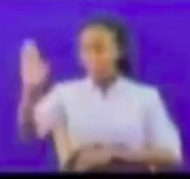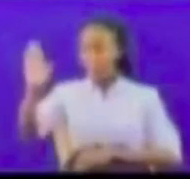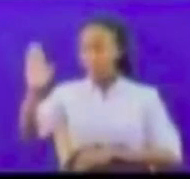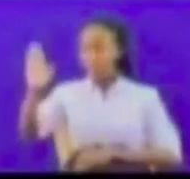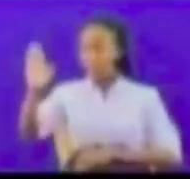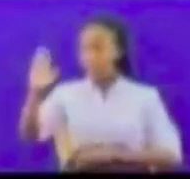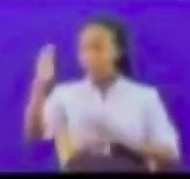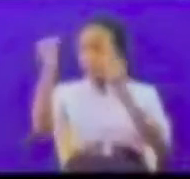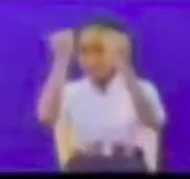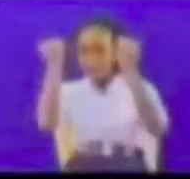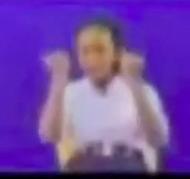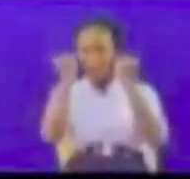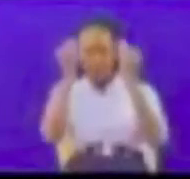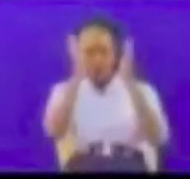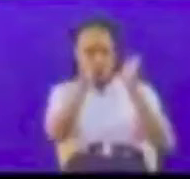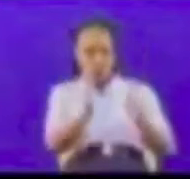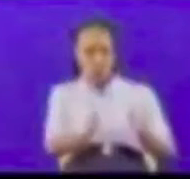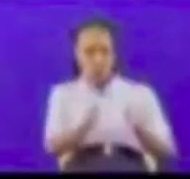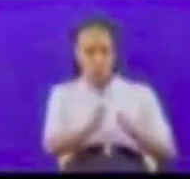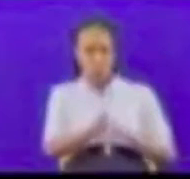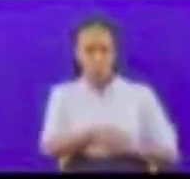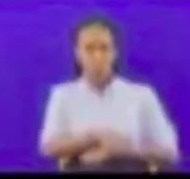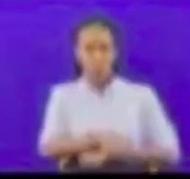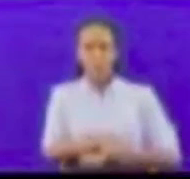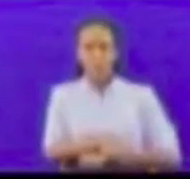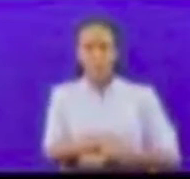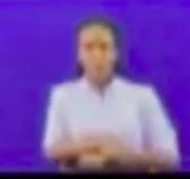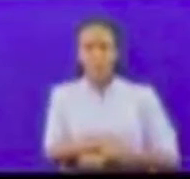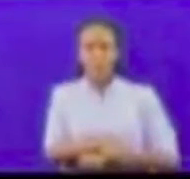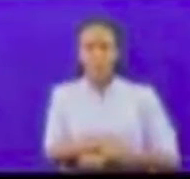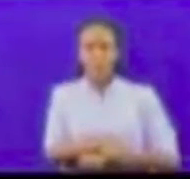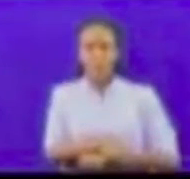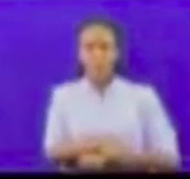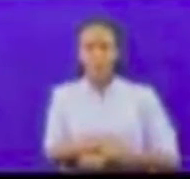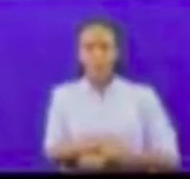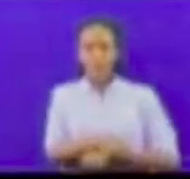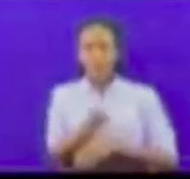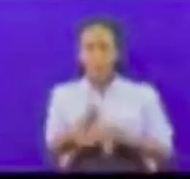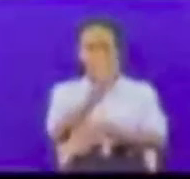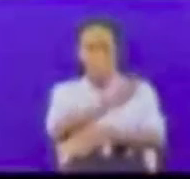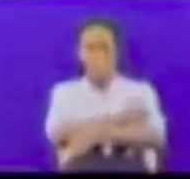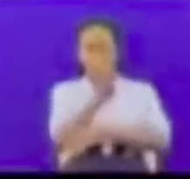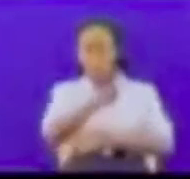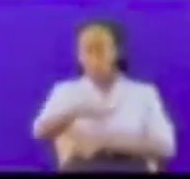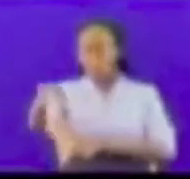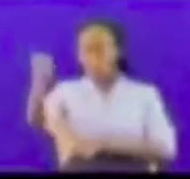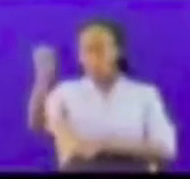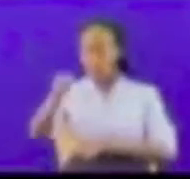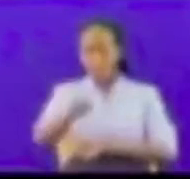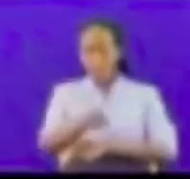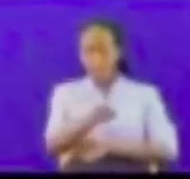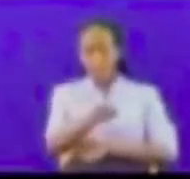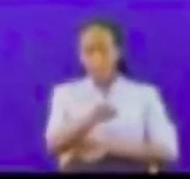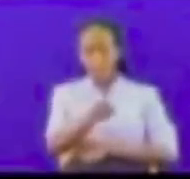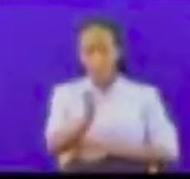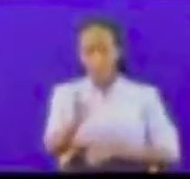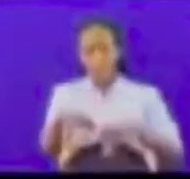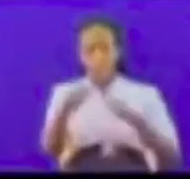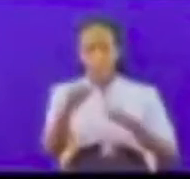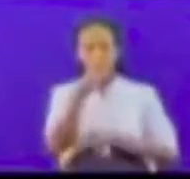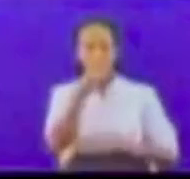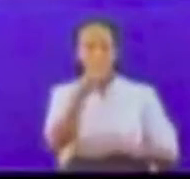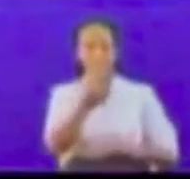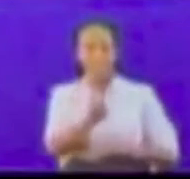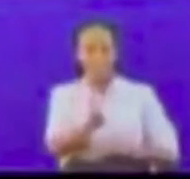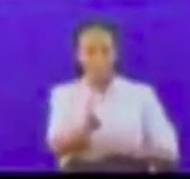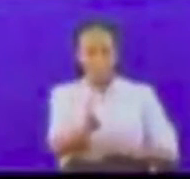ajili tu ya kupeana elimu ya kilichoko humu ndani. Lakini kabla hajaondoka hapa, nitoe taarifa